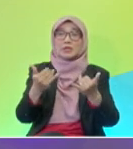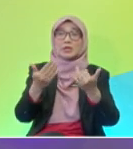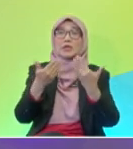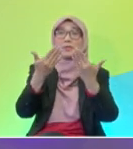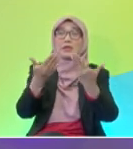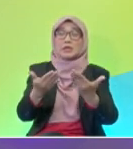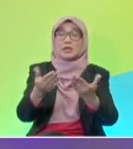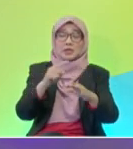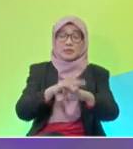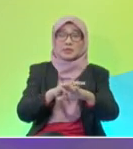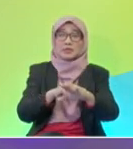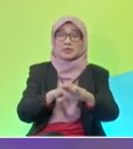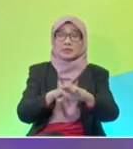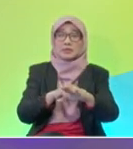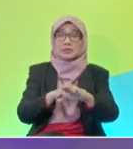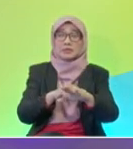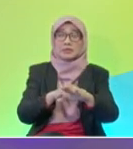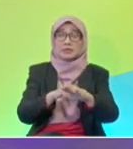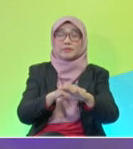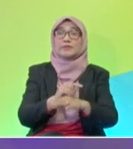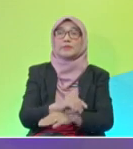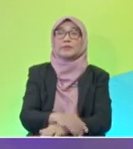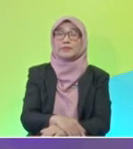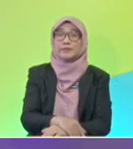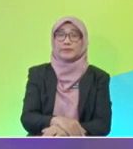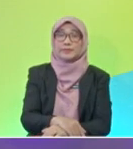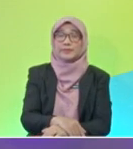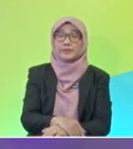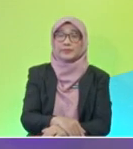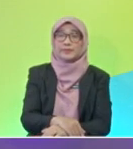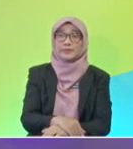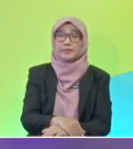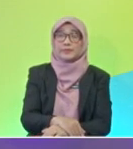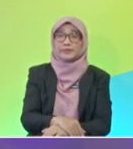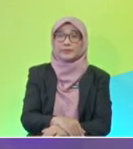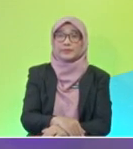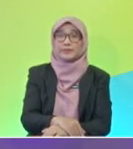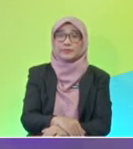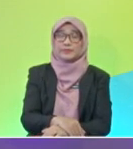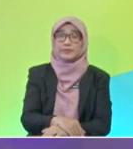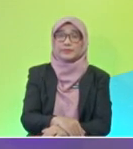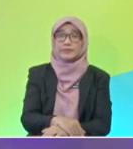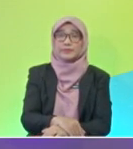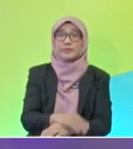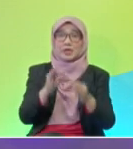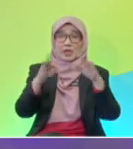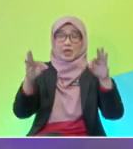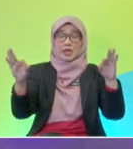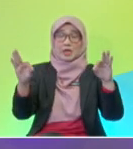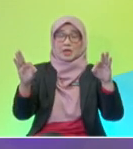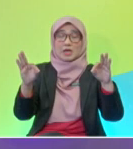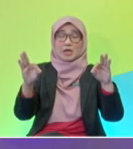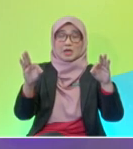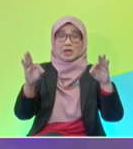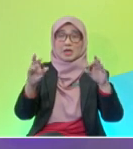kepada murid-murid mungkin nak tulis pada kertas ataupun nak fikir dahulu ayat respons yang sesuai untuk